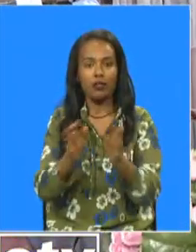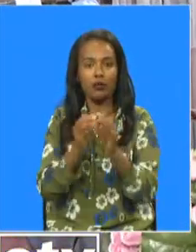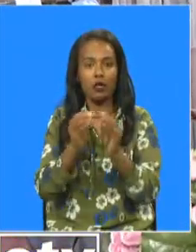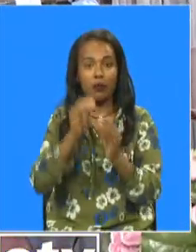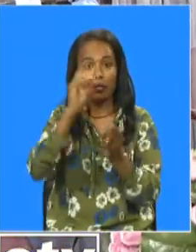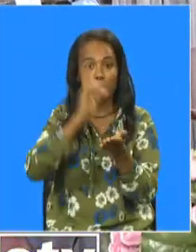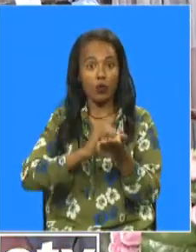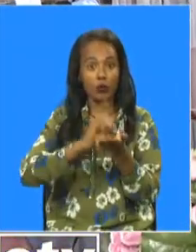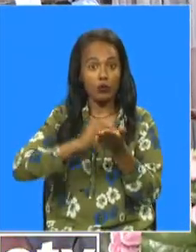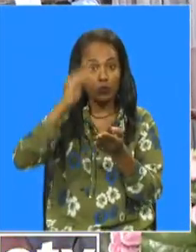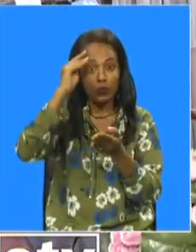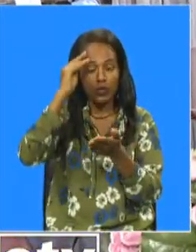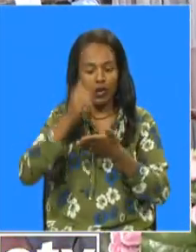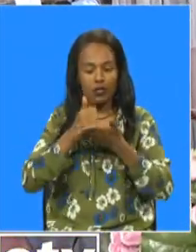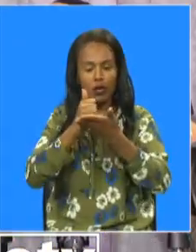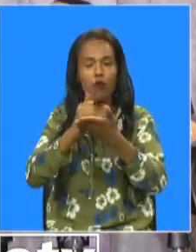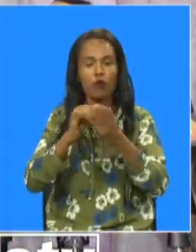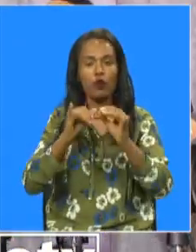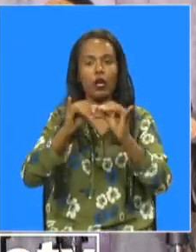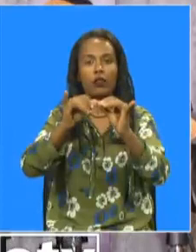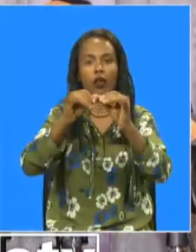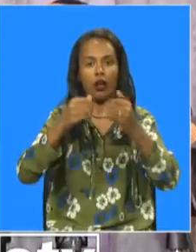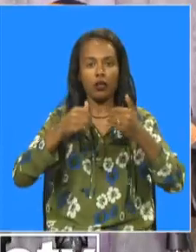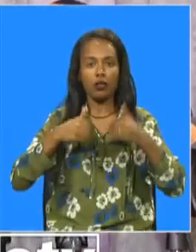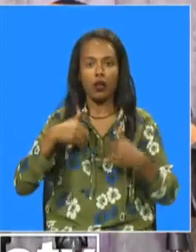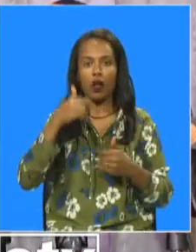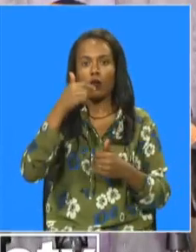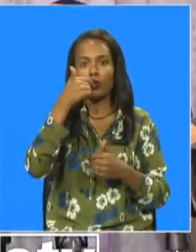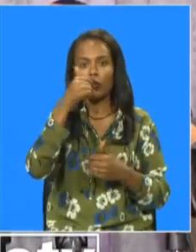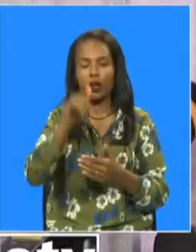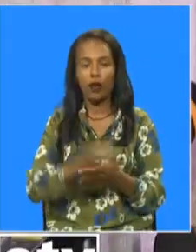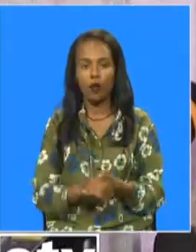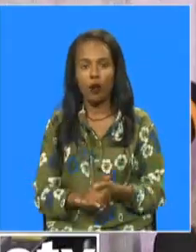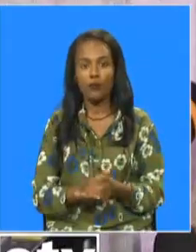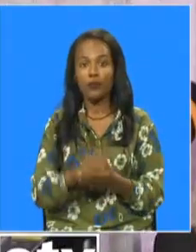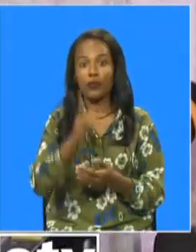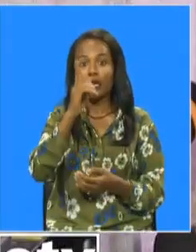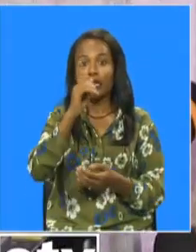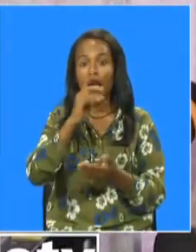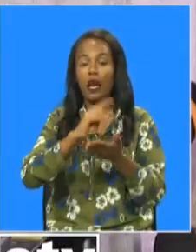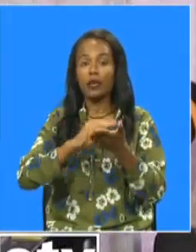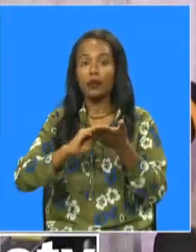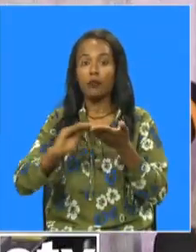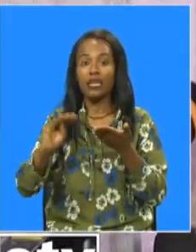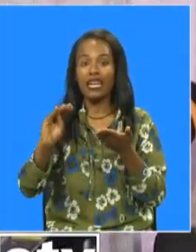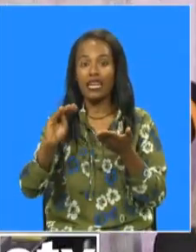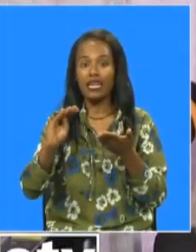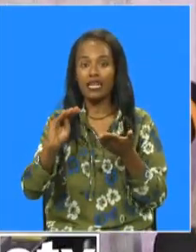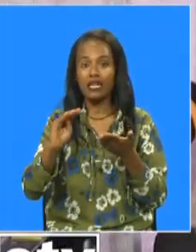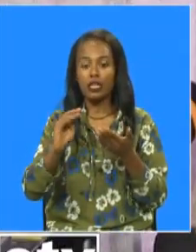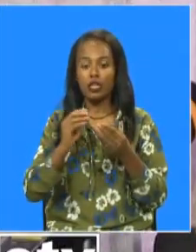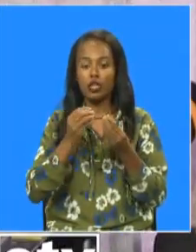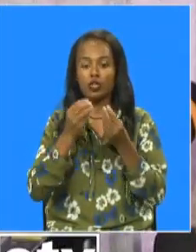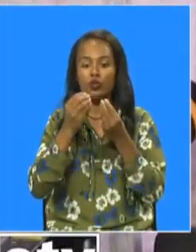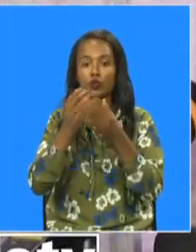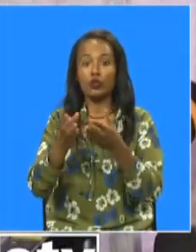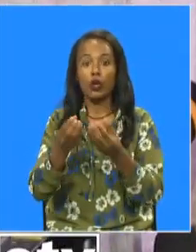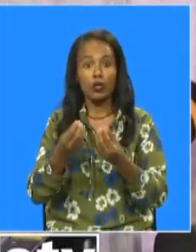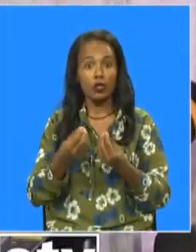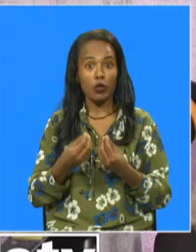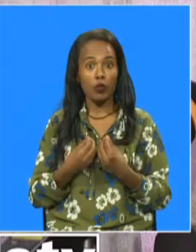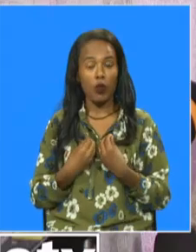አደም ድጋፉ ቀጣይነት እንዳለው ተናግረዋል። ግና የ1 ሚሊዮን ስጦታ ብር